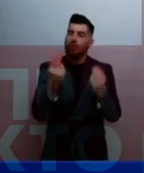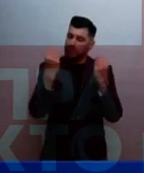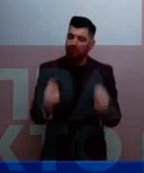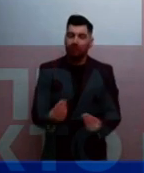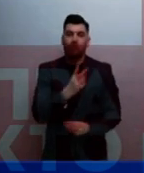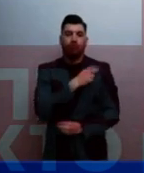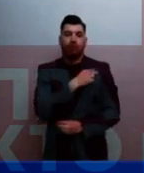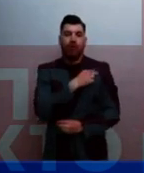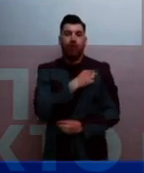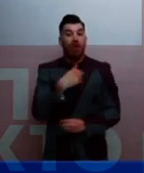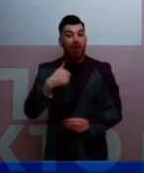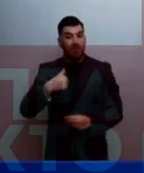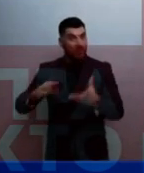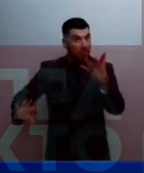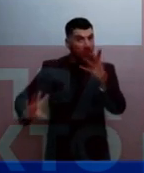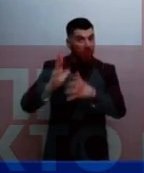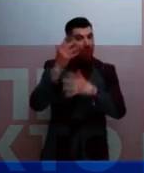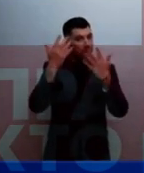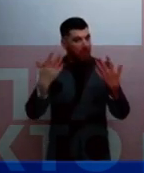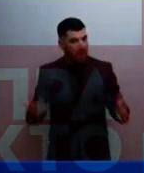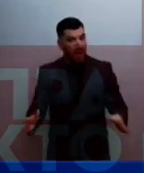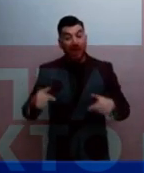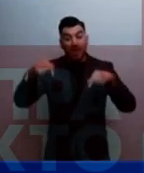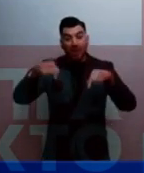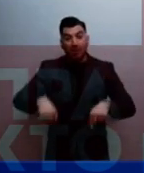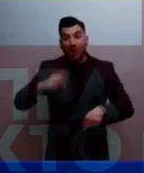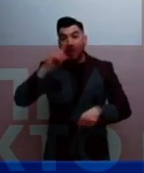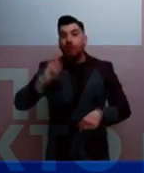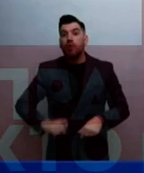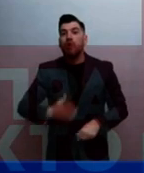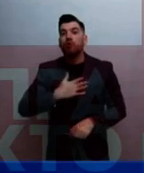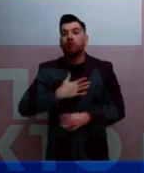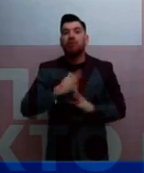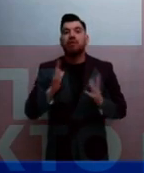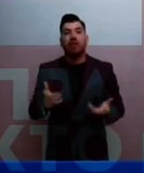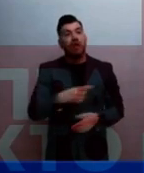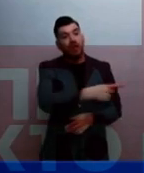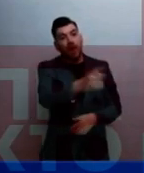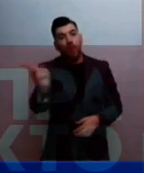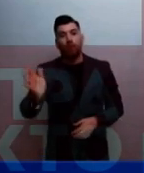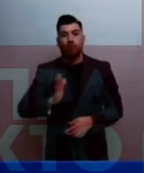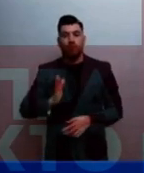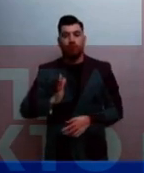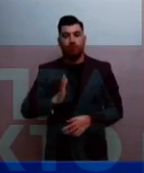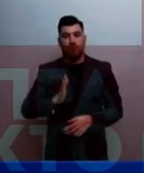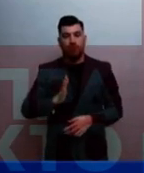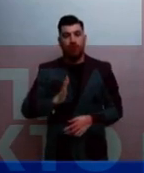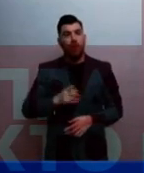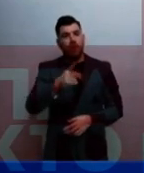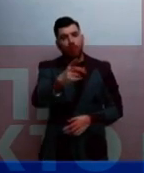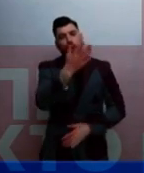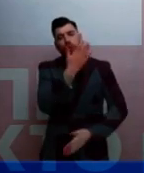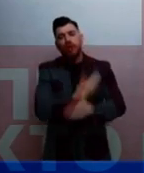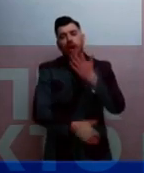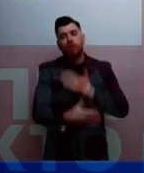άλματα και είναι υποχρέωσή μας τόσο προς τη συνείδησή μας, όσο και προς τους ταλαιπωρημένους διαχρονικά από τη